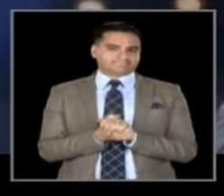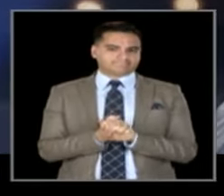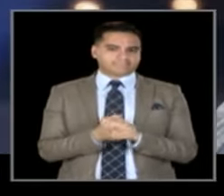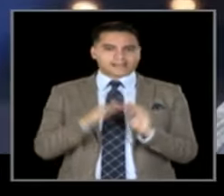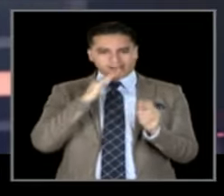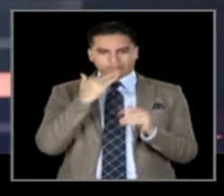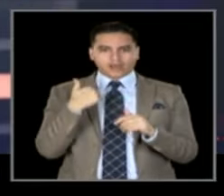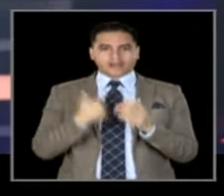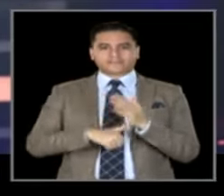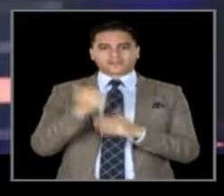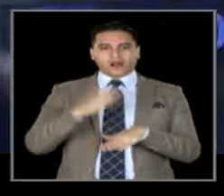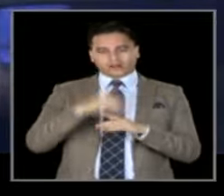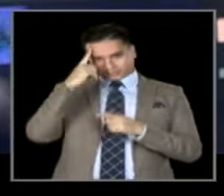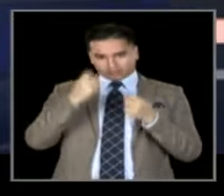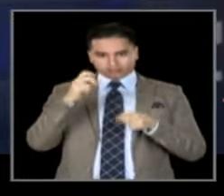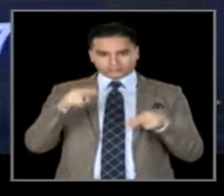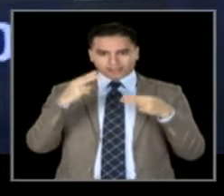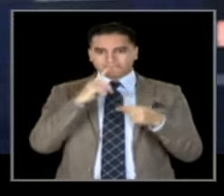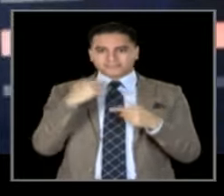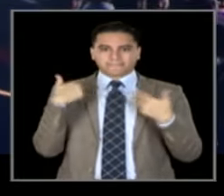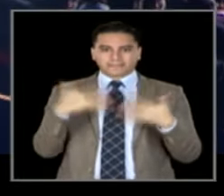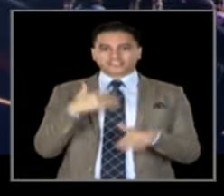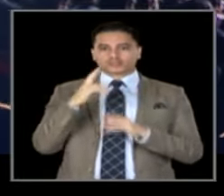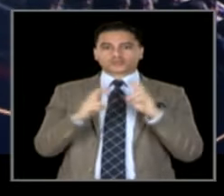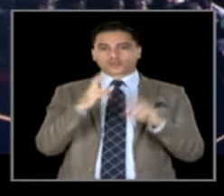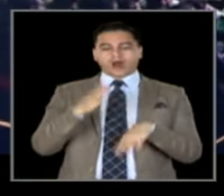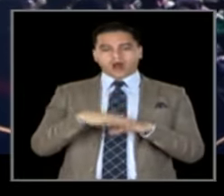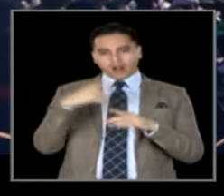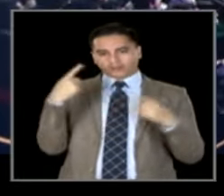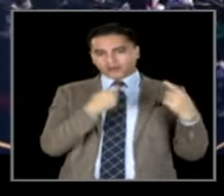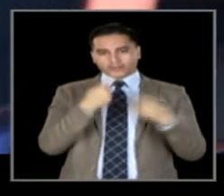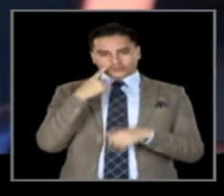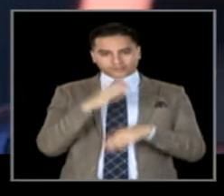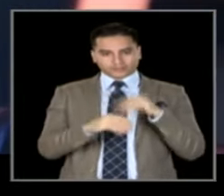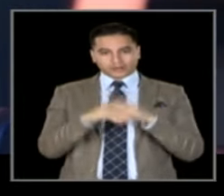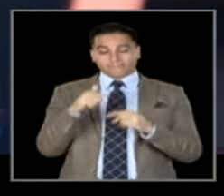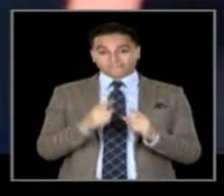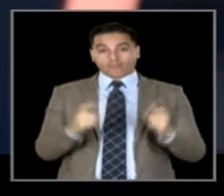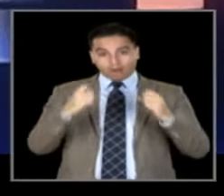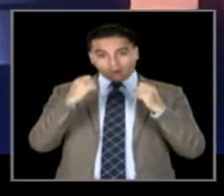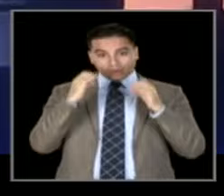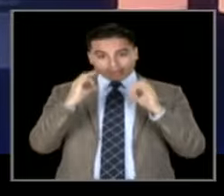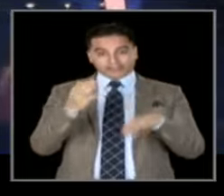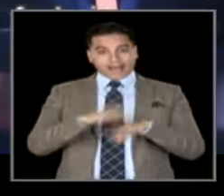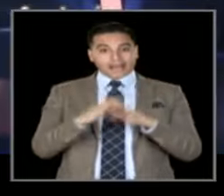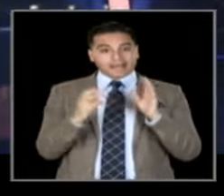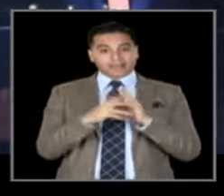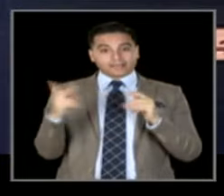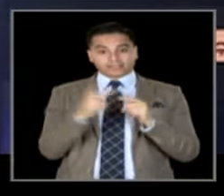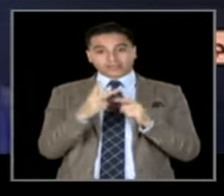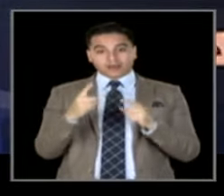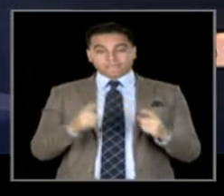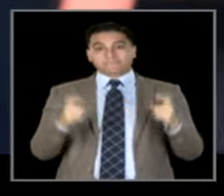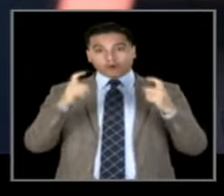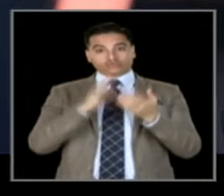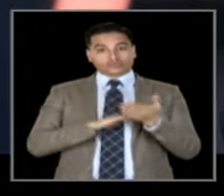الحمد لله قدرت اكسب فقره تحت الضغط، بس للاسف ما قدرتش اجاوب على سؤال ضربات الجزاء وخسرنا ضربات الجزاء للاسف. طبعا مباراه قويه بين جامعتين كبار، لسه برضو الماتش في الملعب،